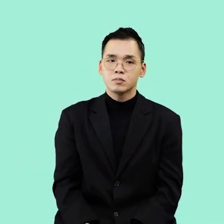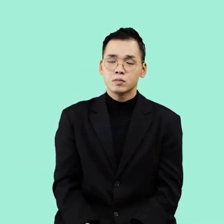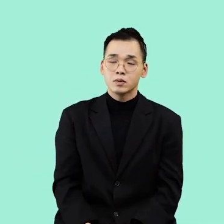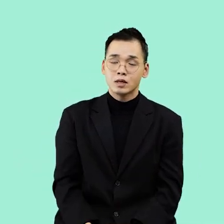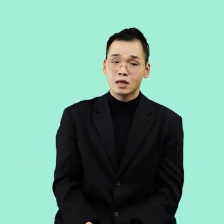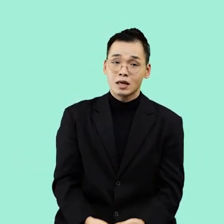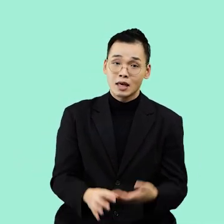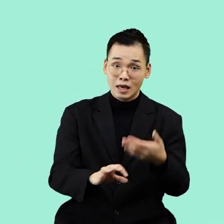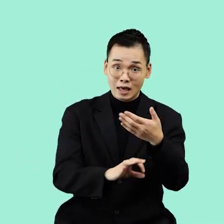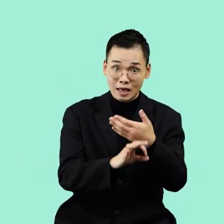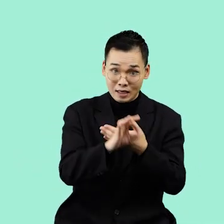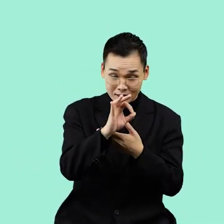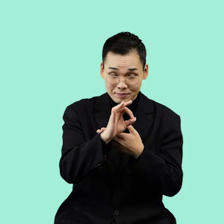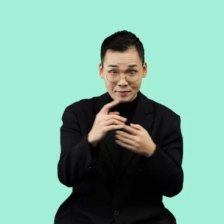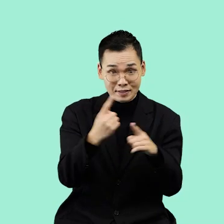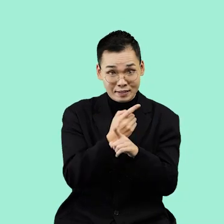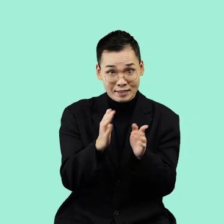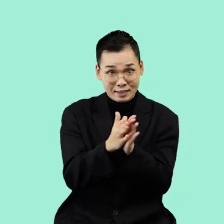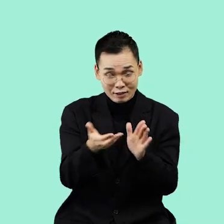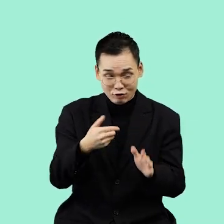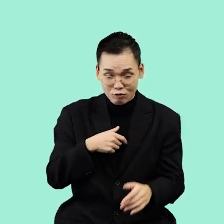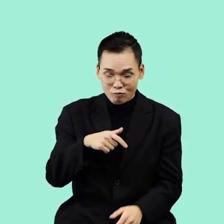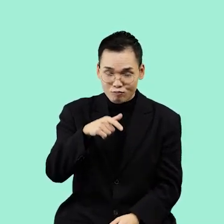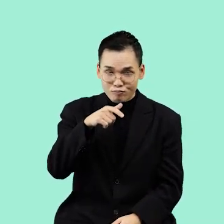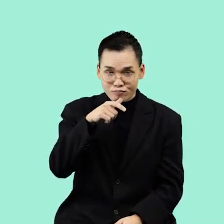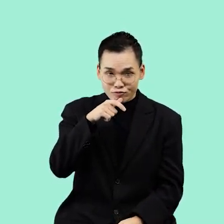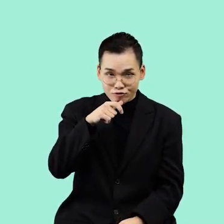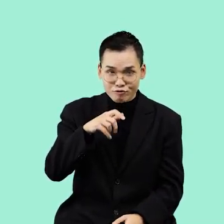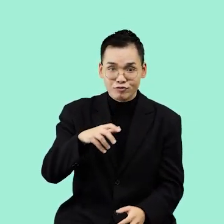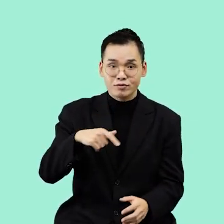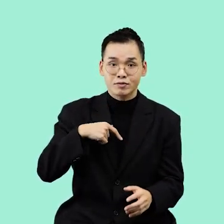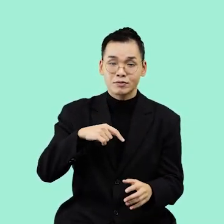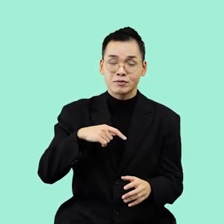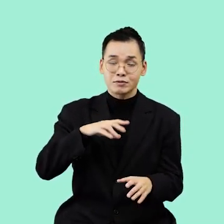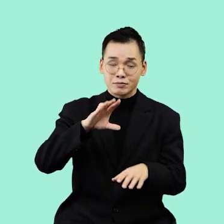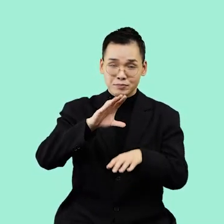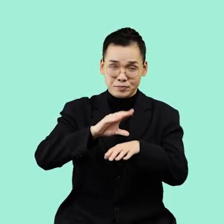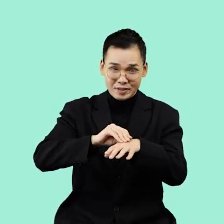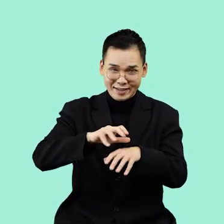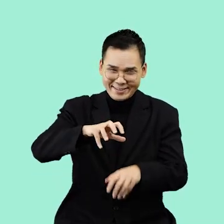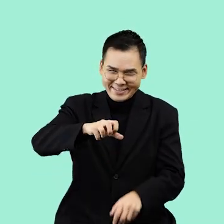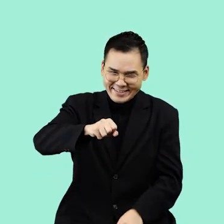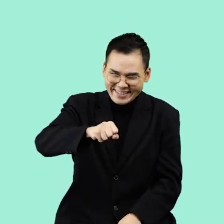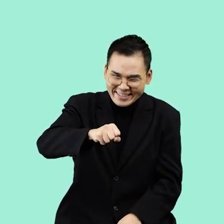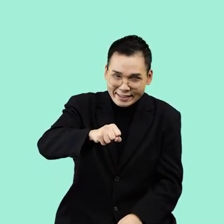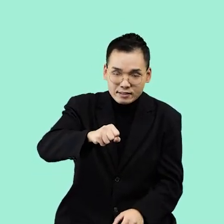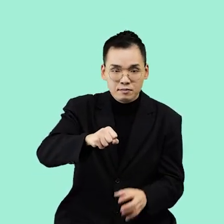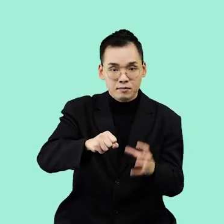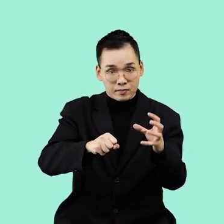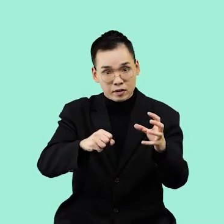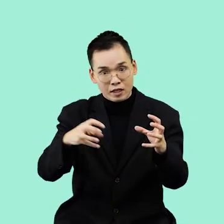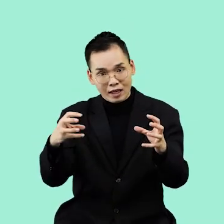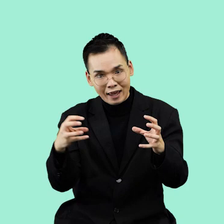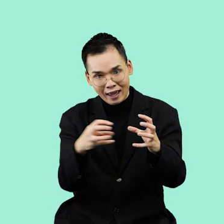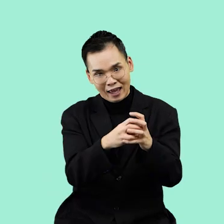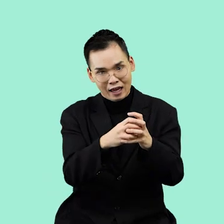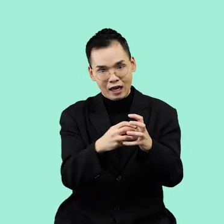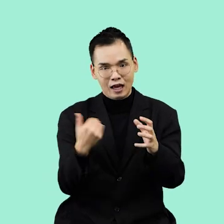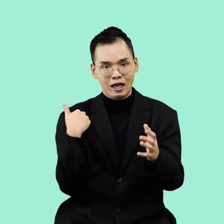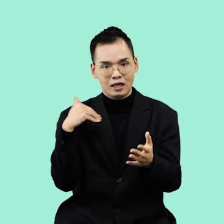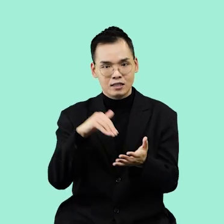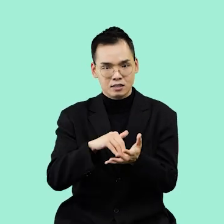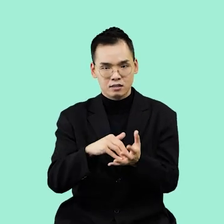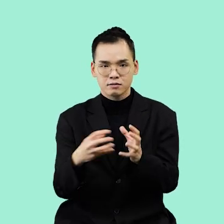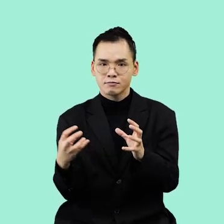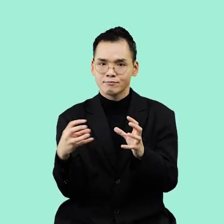오전 치료 시작 전 스펀지를 물에 적셔서 꼭 짠 후 진공컵에 순서대로 끼워놓습니다.